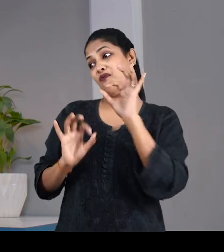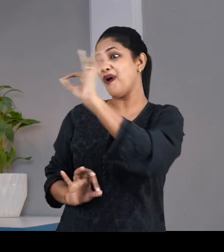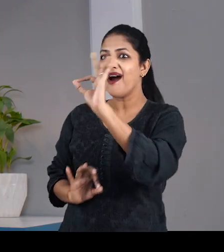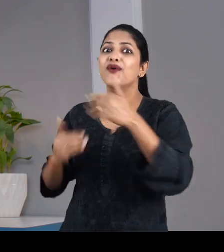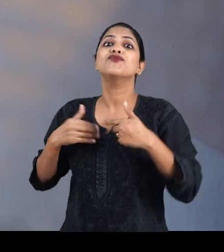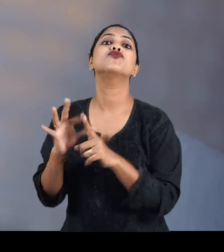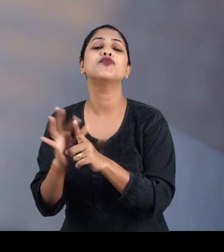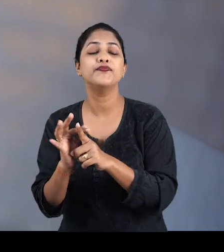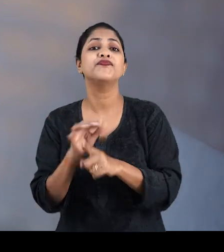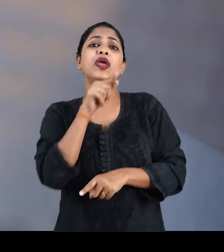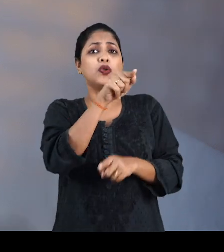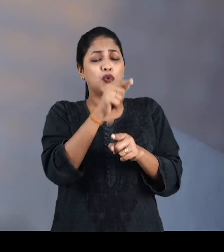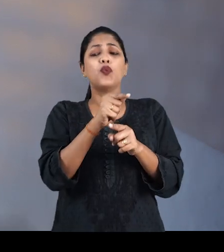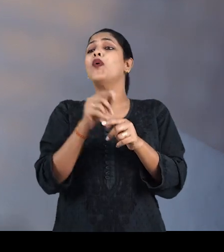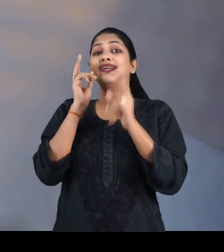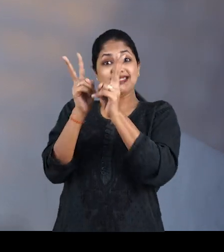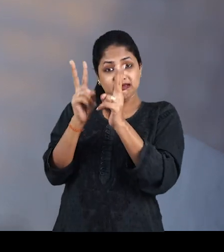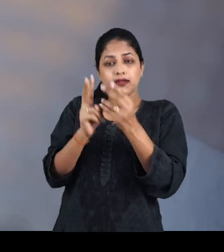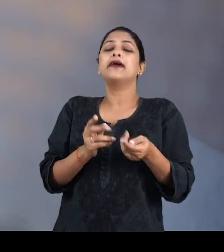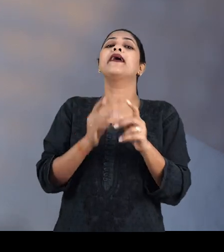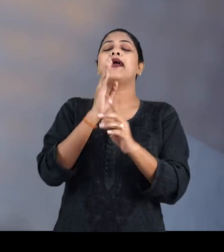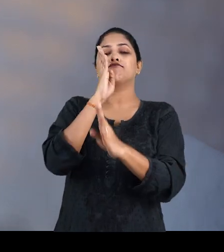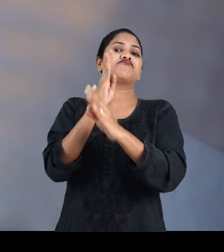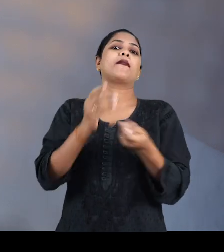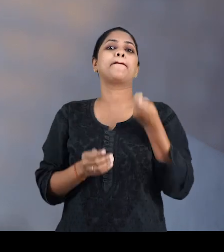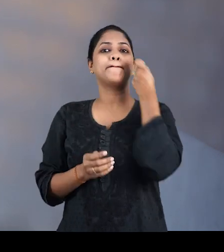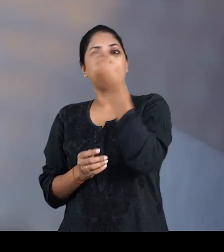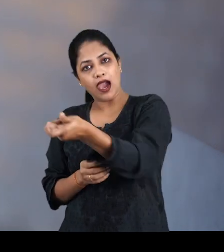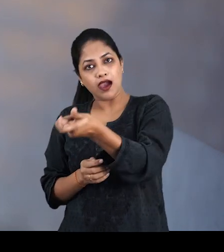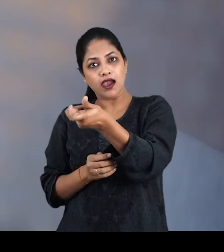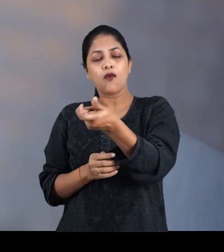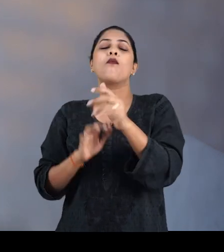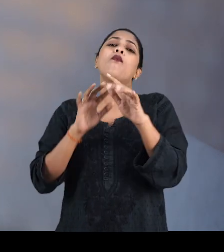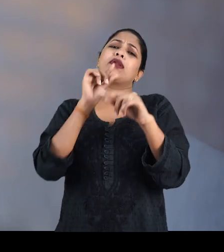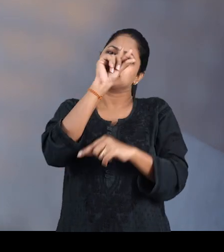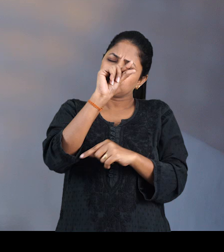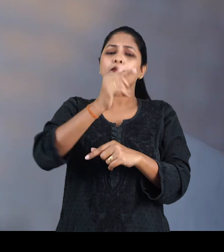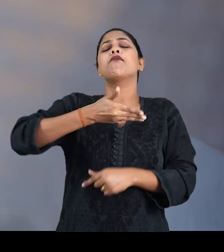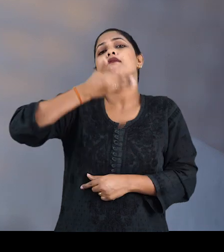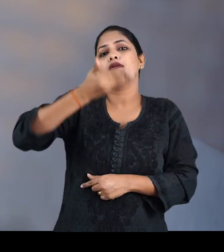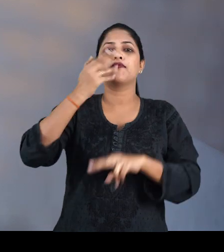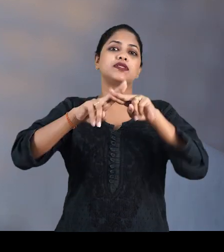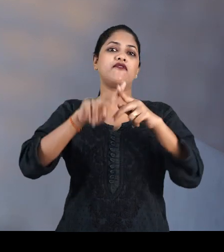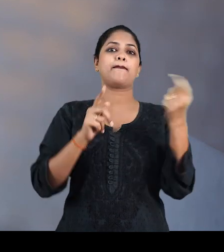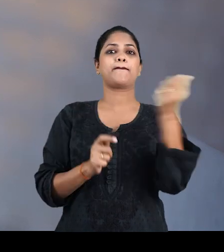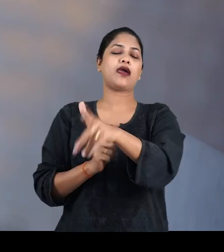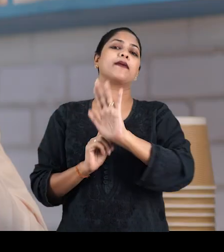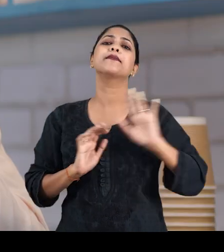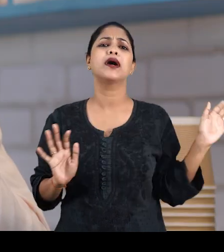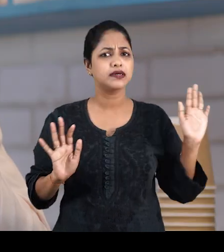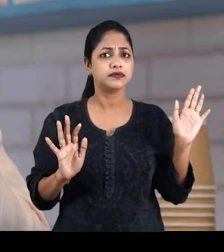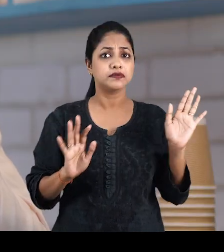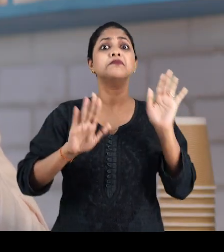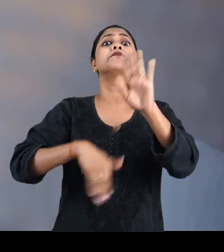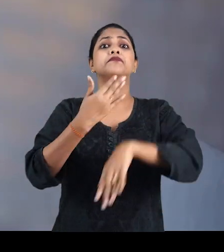મારે શું કરવાનું રહેશે? તમારે ફક્ત ટ્રેડિંગ માટે અપફ્રન્ટ માર્જિન મની જમા કરાવવાનું રહેશે અને એક મામૂલી એડવાઇઝરી ફીસ જમા કરાવવી